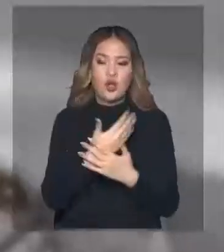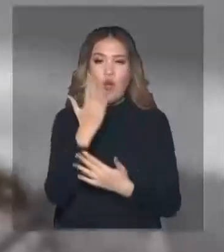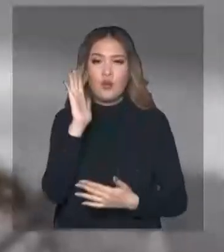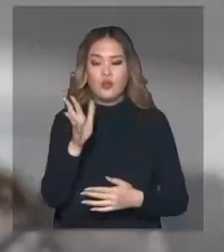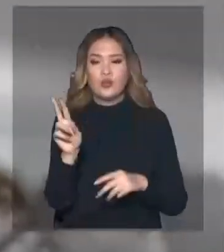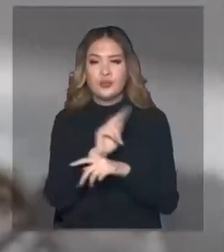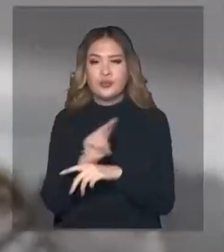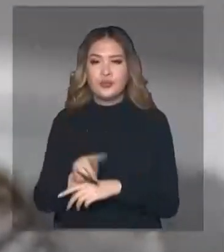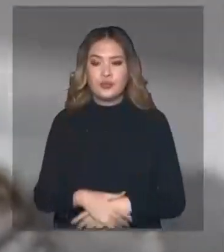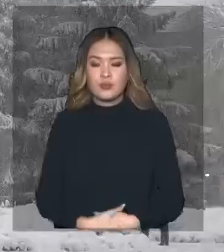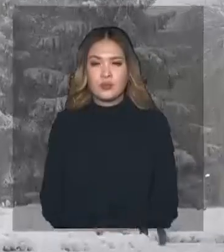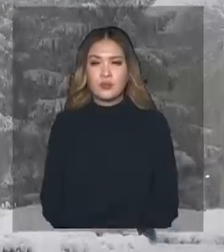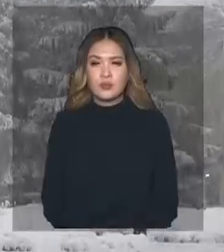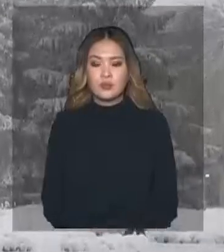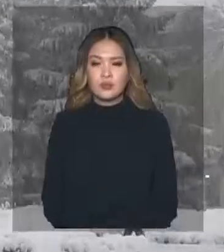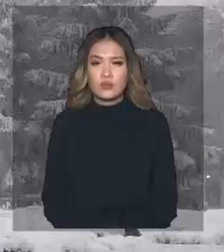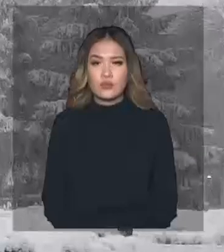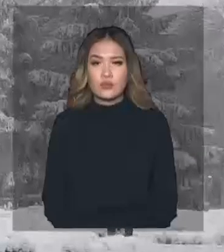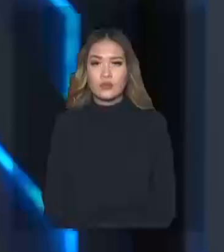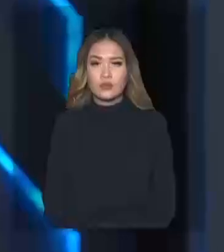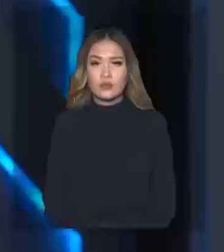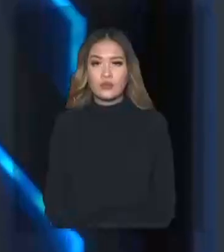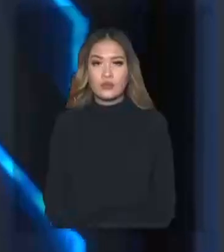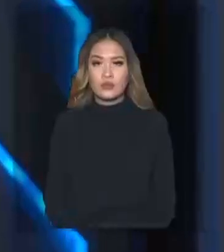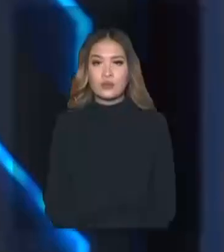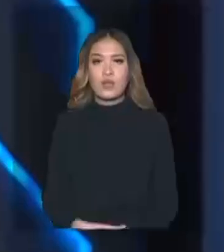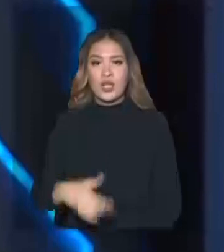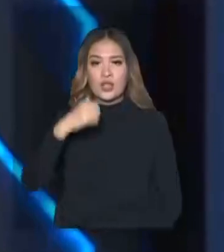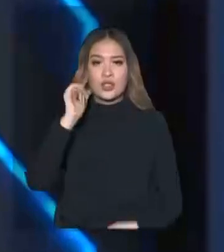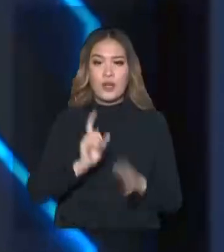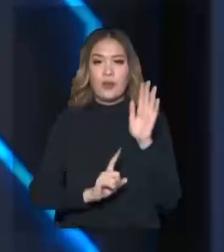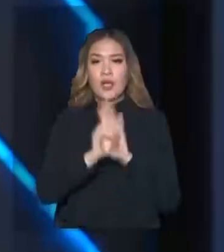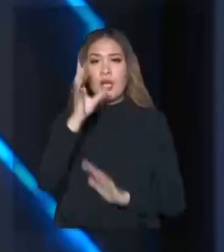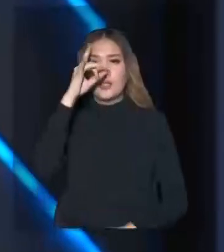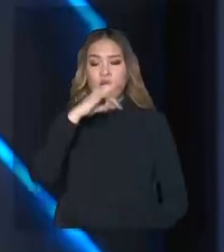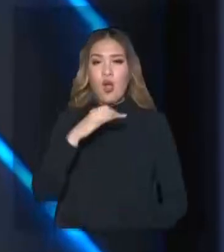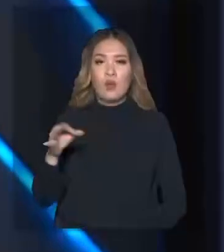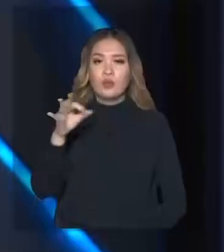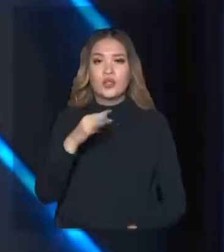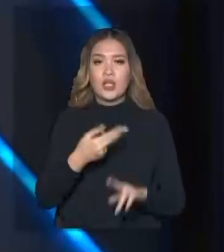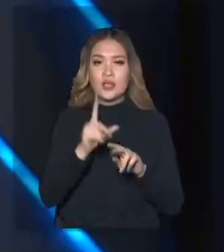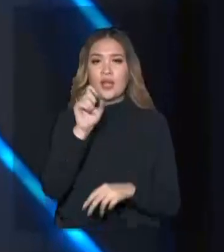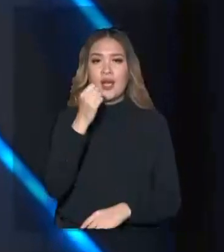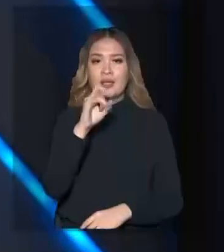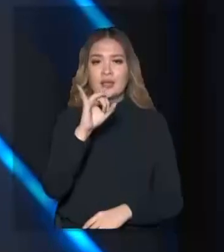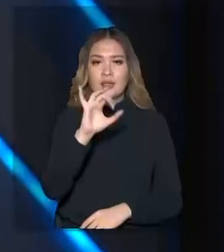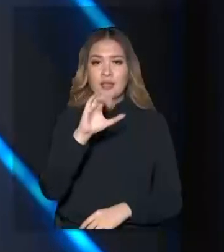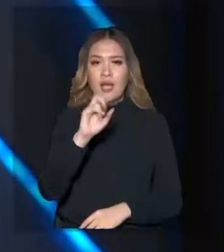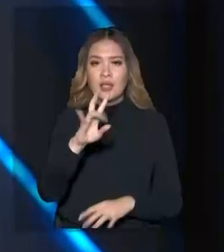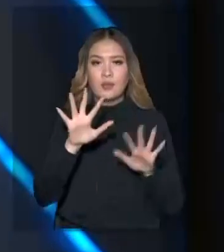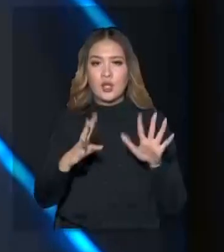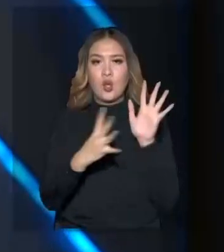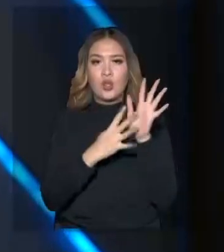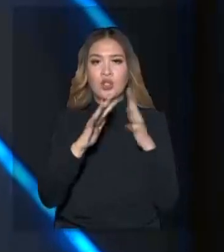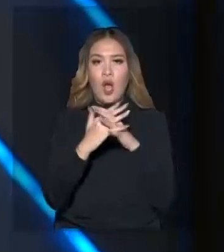жұмсалмақшы. Шынар Асанқызы, Жаңа Уақыт. Кешеден бері Шығыс Қазақстан облысы Зайсан ауданындағы 9